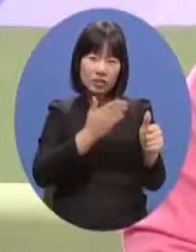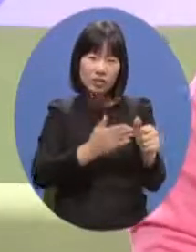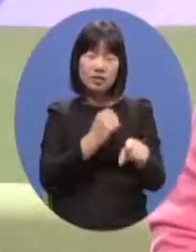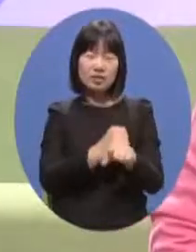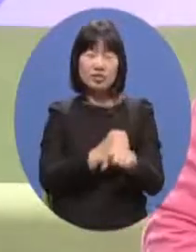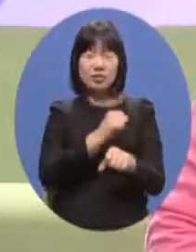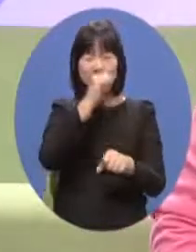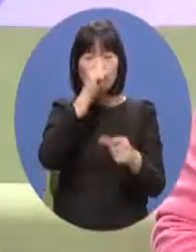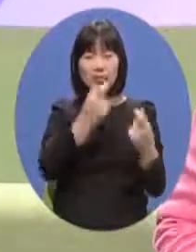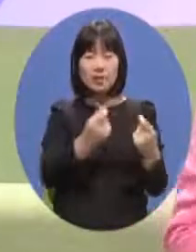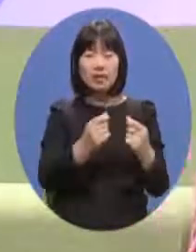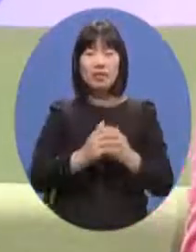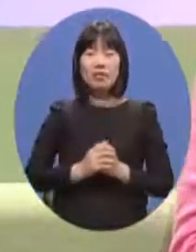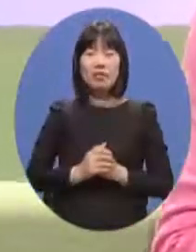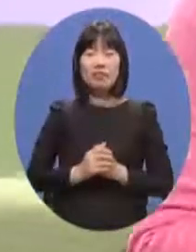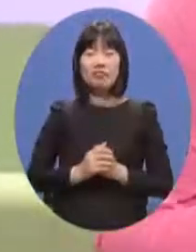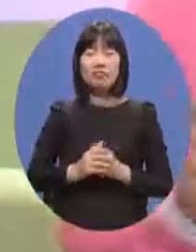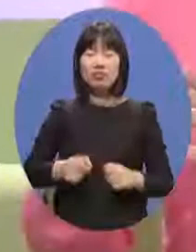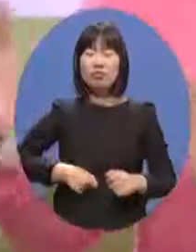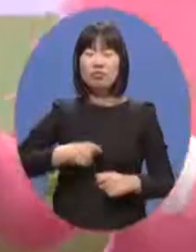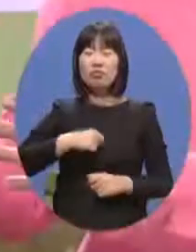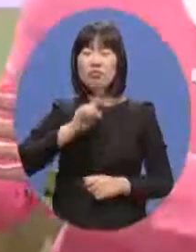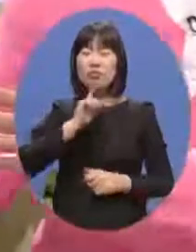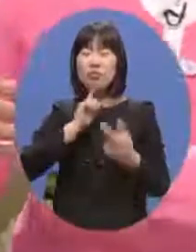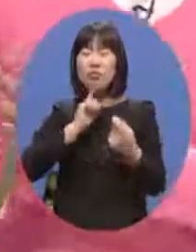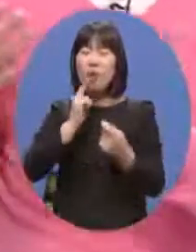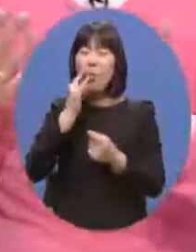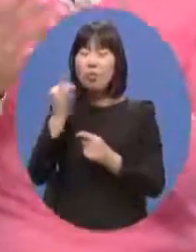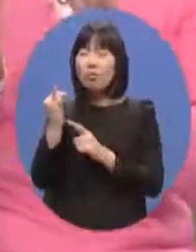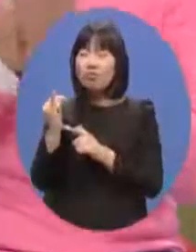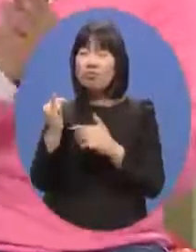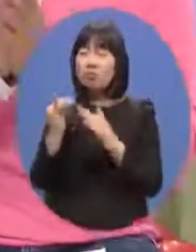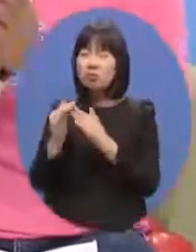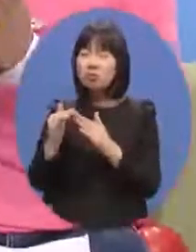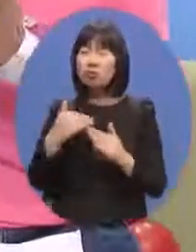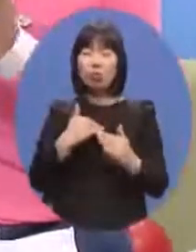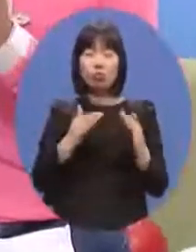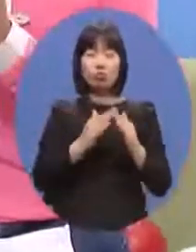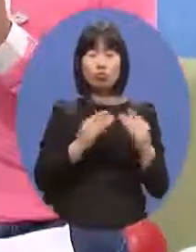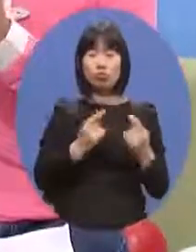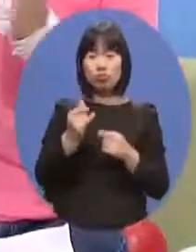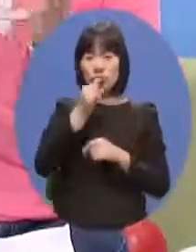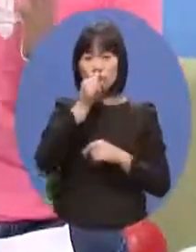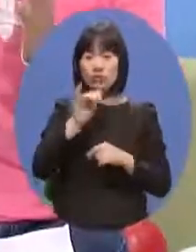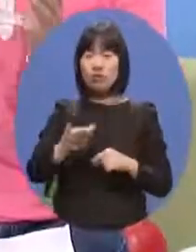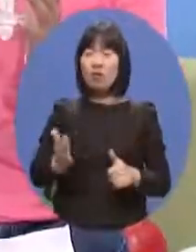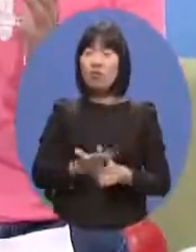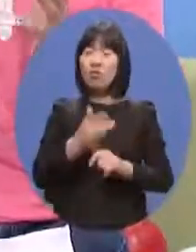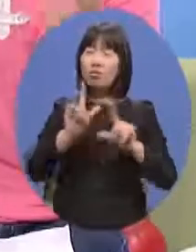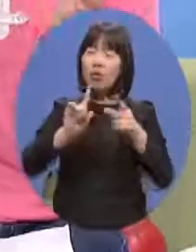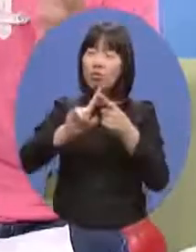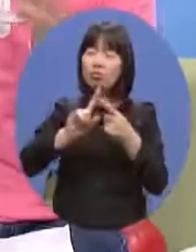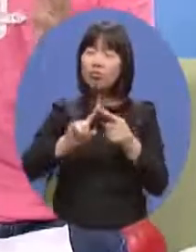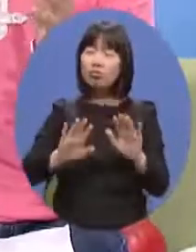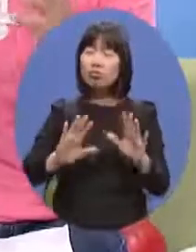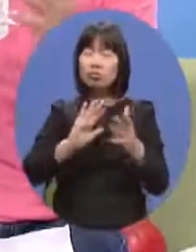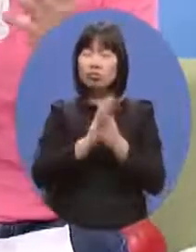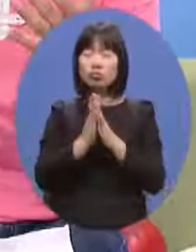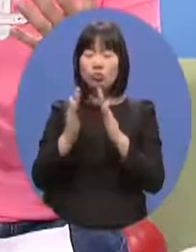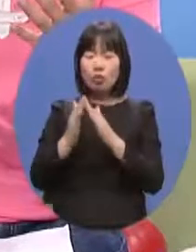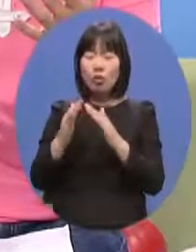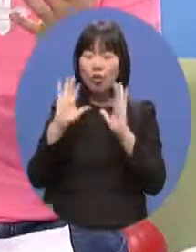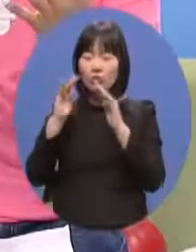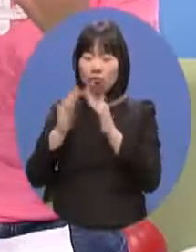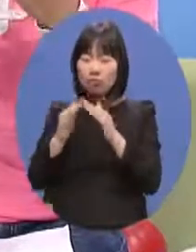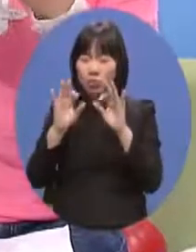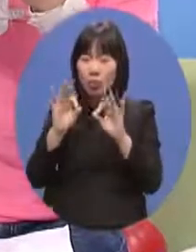좋을 것 같아요. 그래요. 근데 솔직히 그런 건 있어요. 어머님 댁도 그렇고 저희 집도 굉장히 비슷한 것 같아요. 네. 이제 이 양육 태도에 대해서 유치원이나 어린이집에서